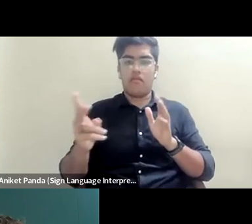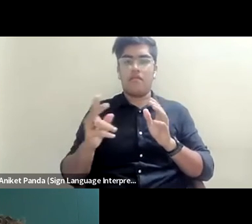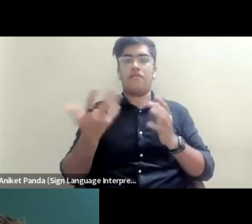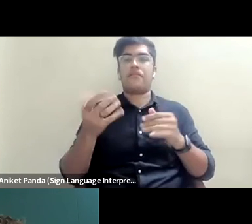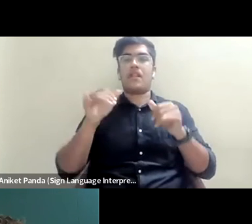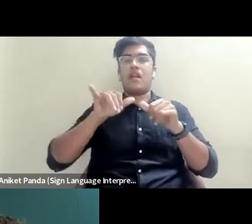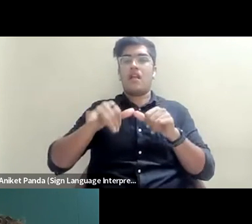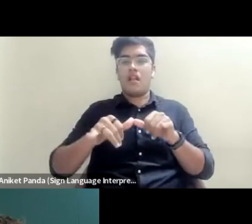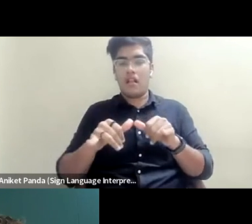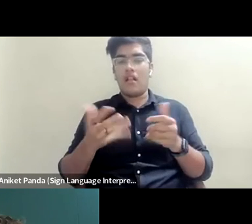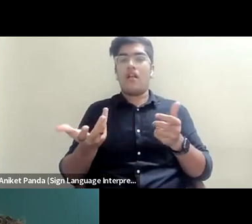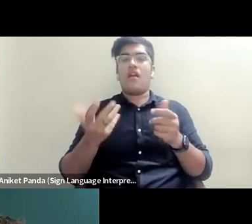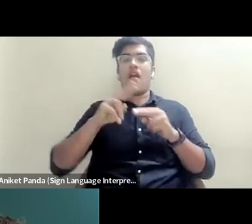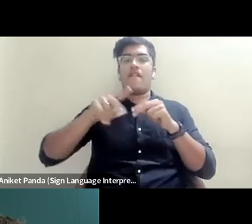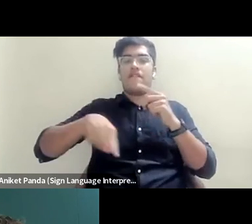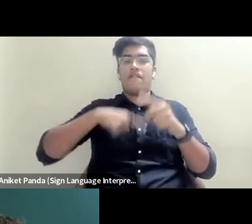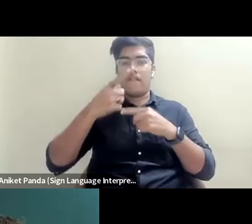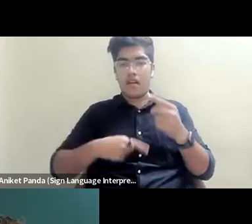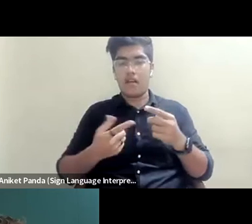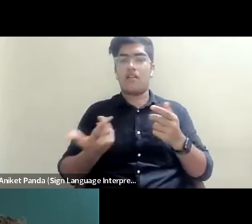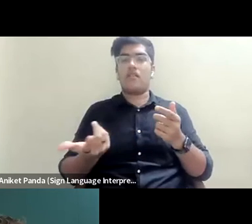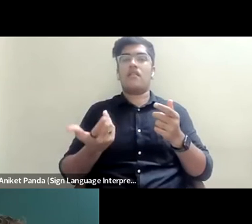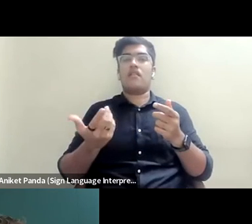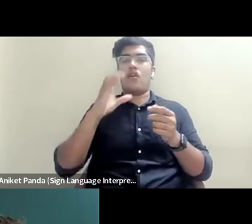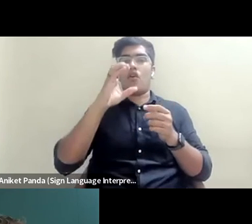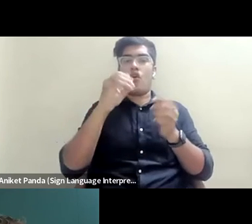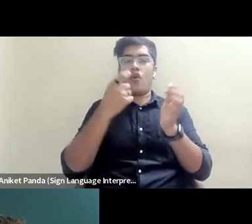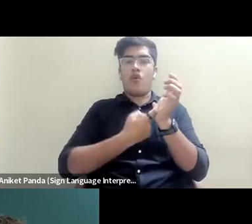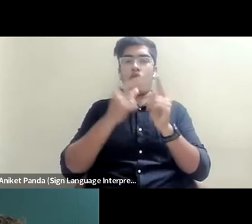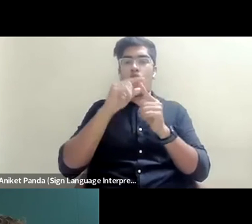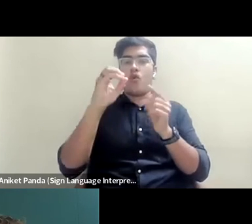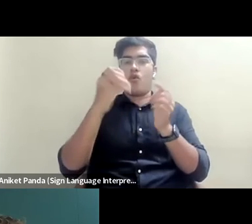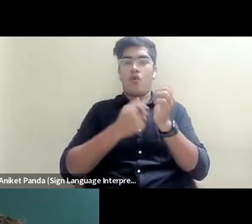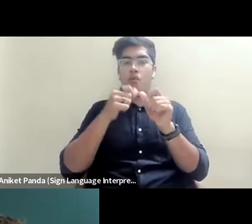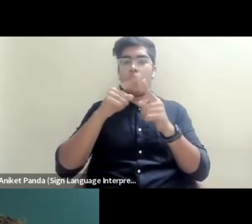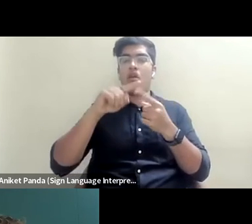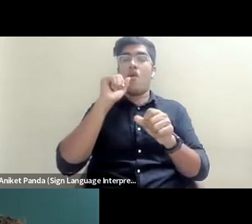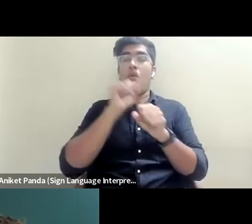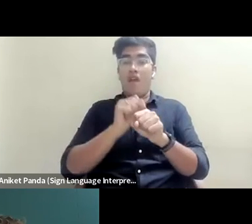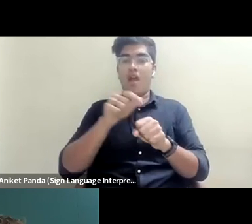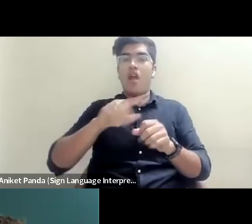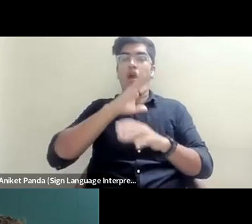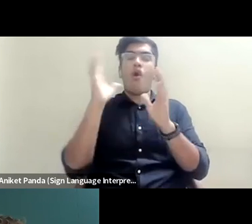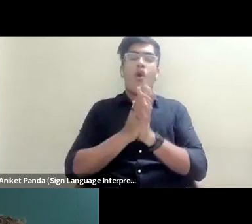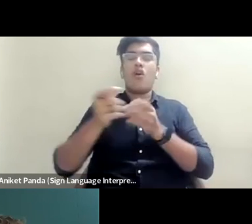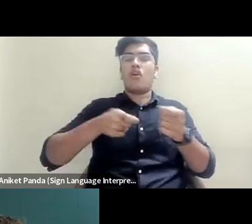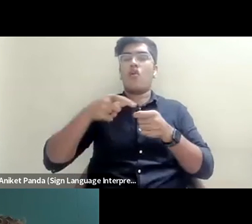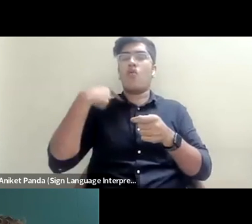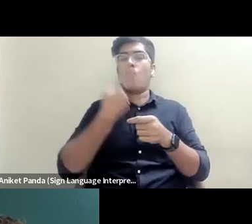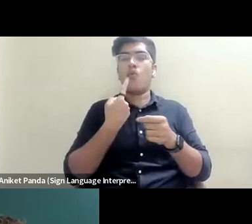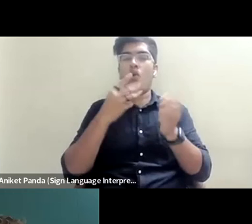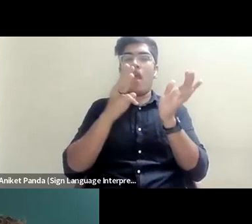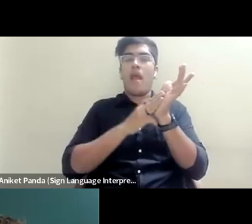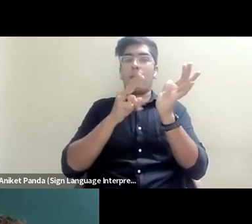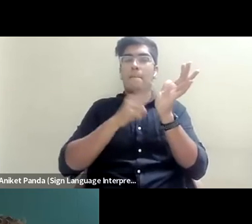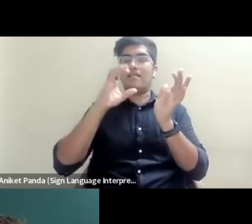जुमला और फैक्ट्रियां, ये कारपोरेट सेक्टर किसके हाथ में है, एमएनसीज किसके हाथ में है? कौन से दलित है कि